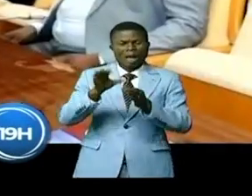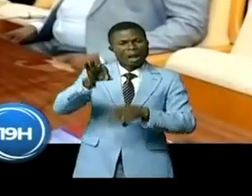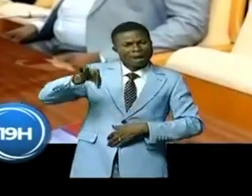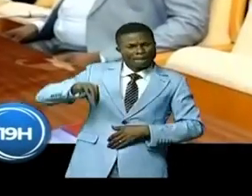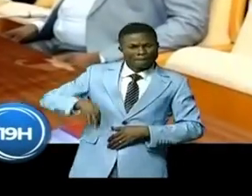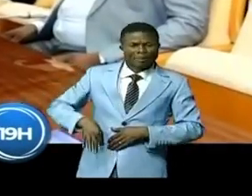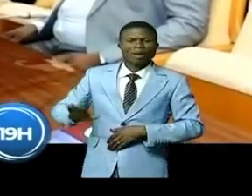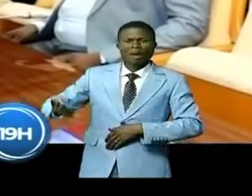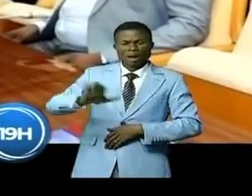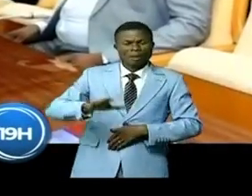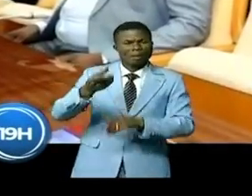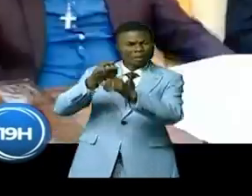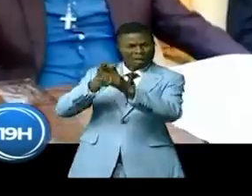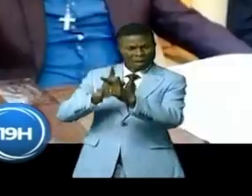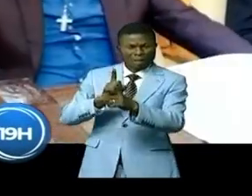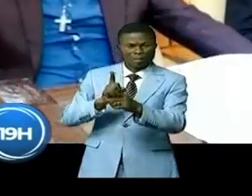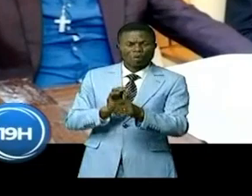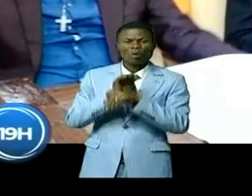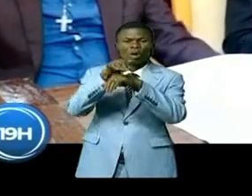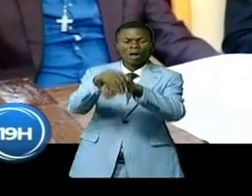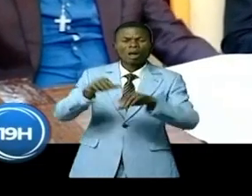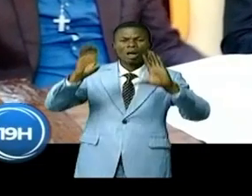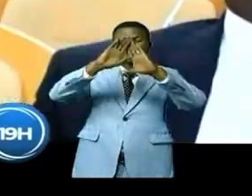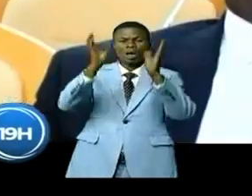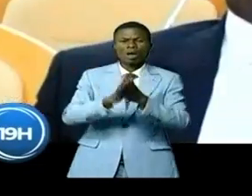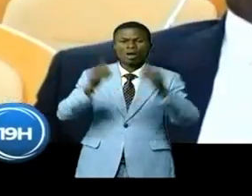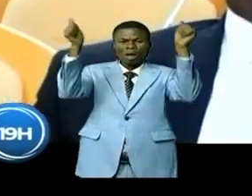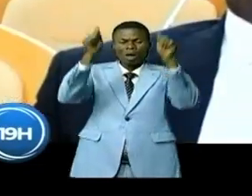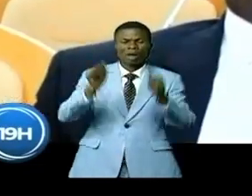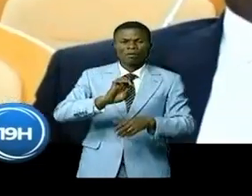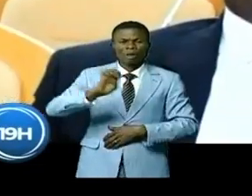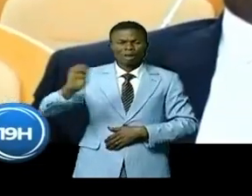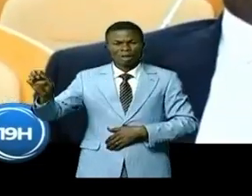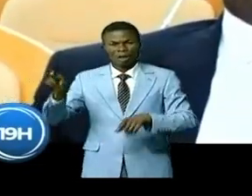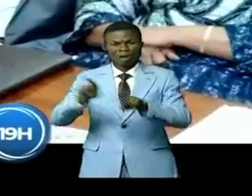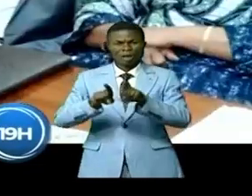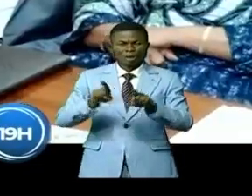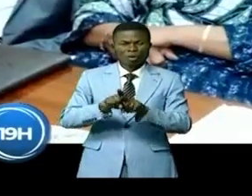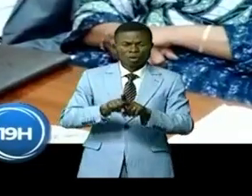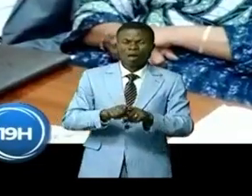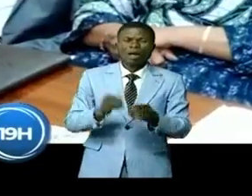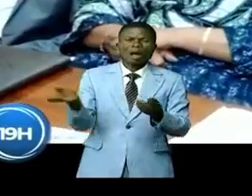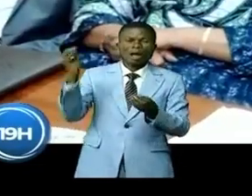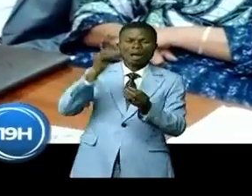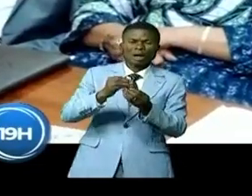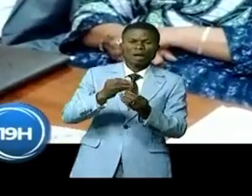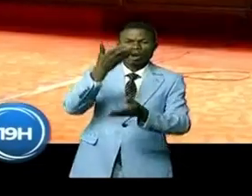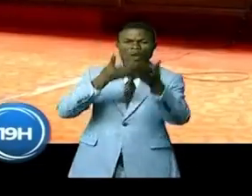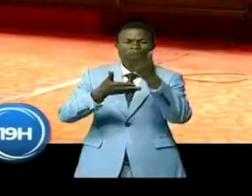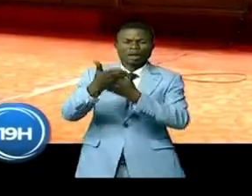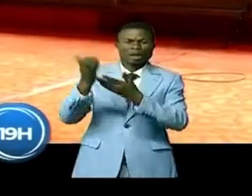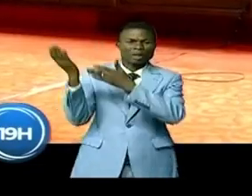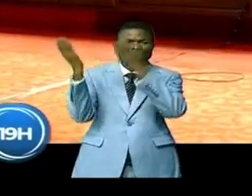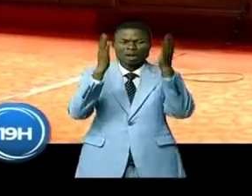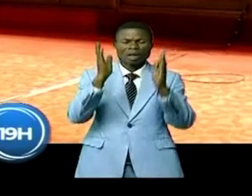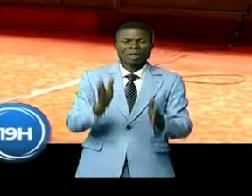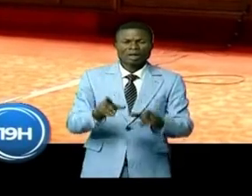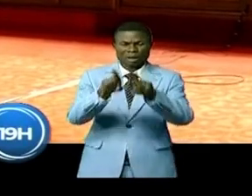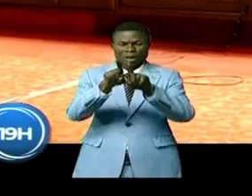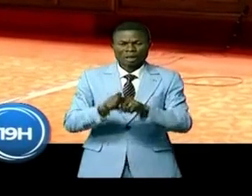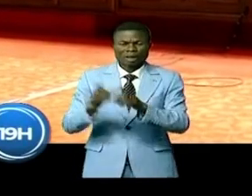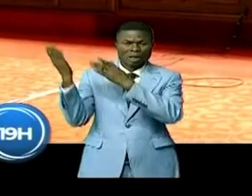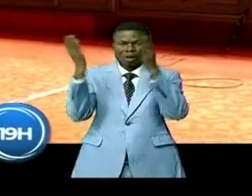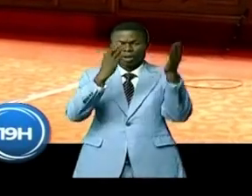que le pays tire de son adhésion à la communauté d'Afrique de l'Est, comme l'intensification des échanges commerciaux et particulièrement du